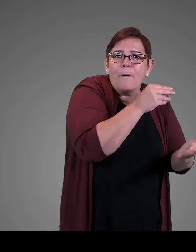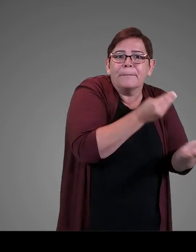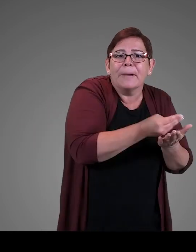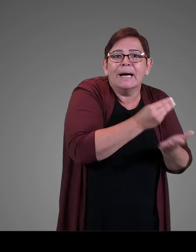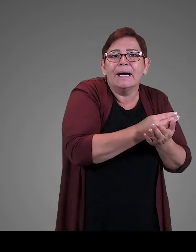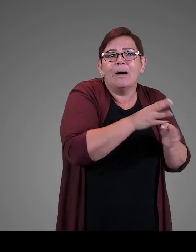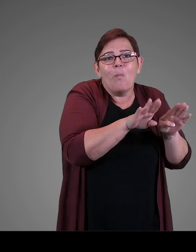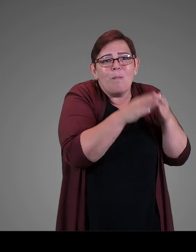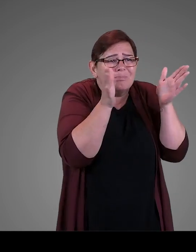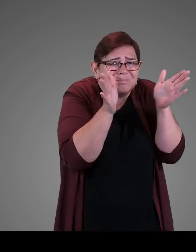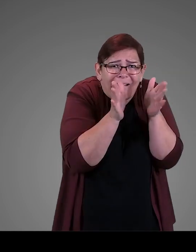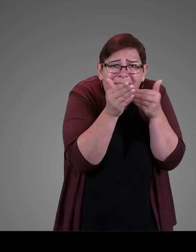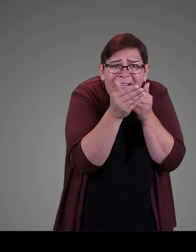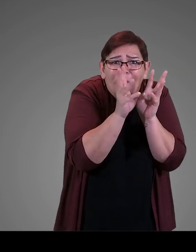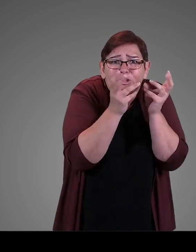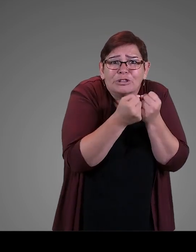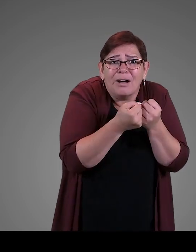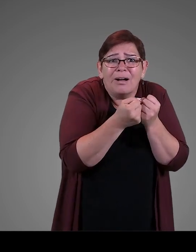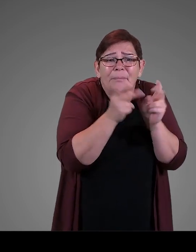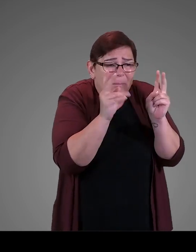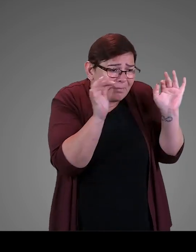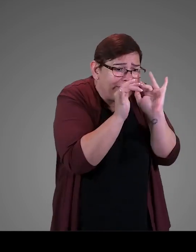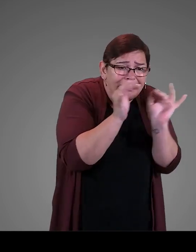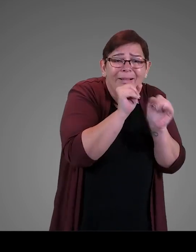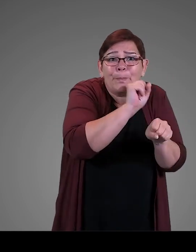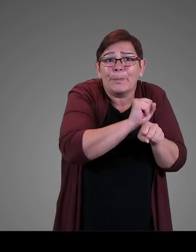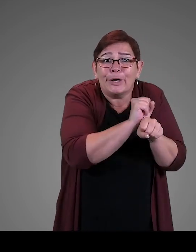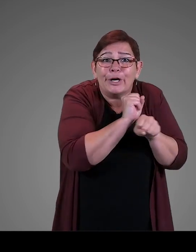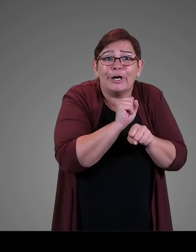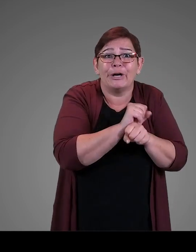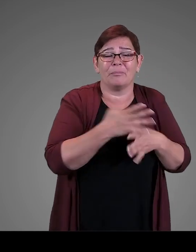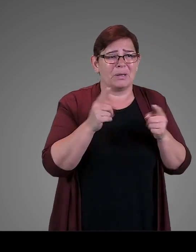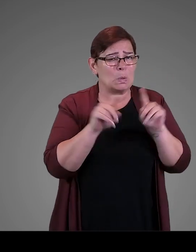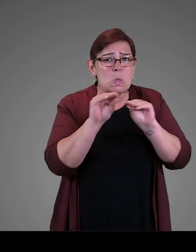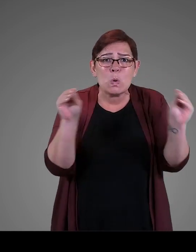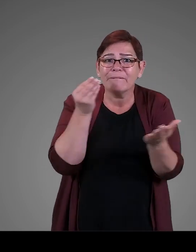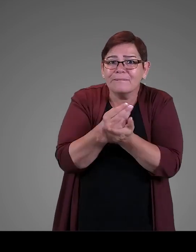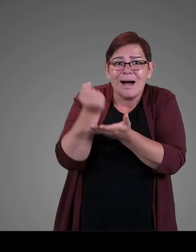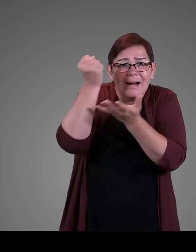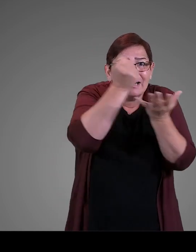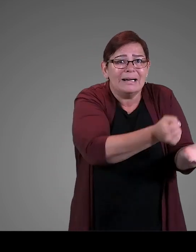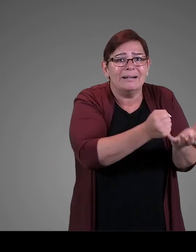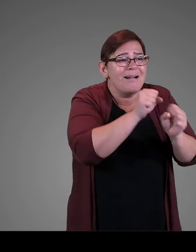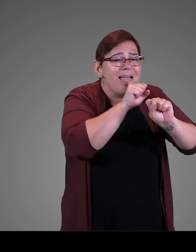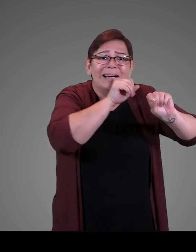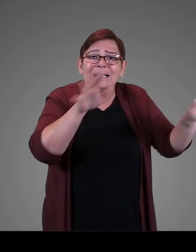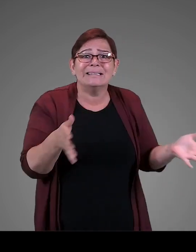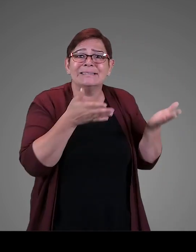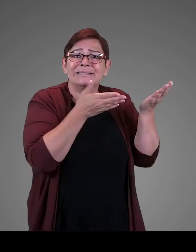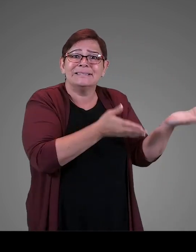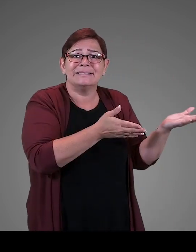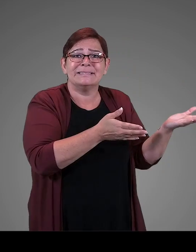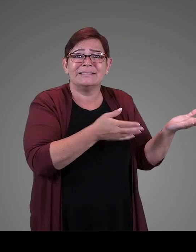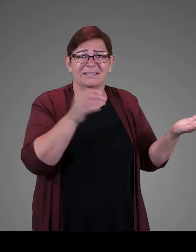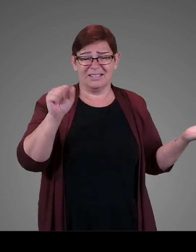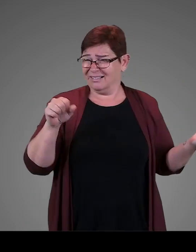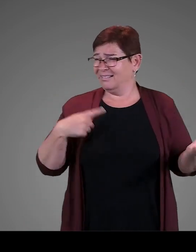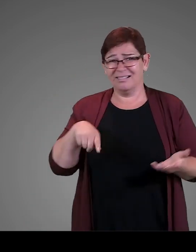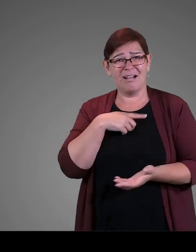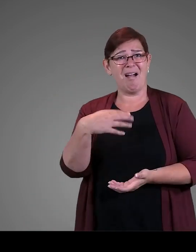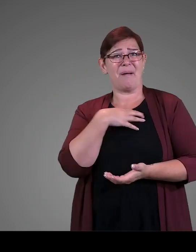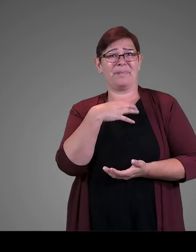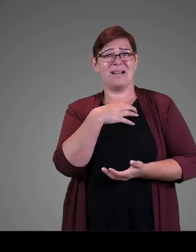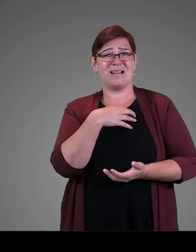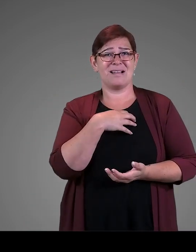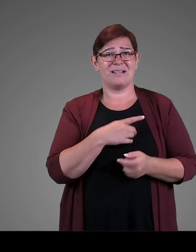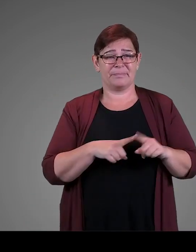sur leur argent personnel qu'ils ouvrent un tout petit atelier où les gens peuvent venir travailler, mais alors, il n'y a pas de financement, il n'y a rien. Puis encore une fois,